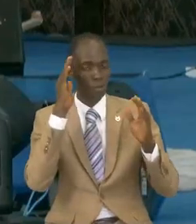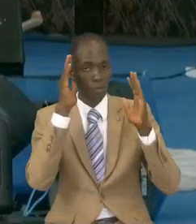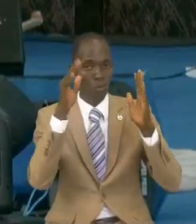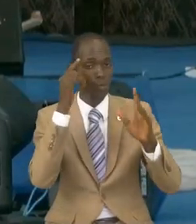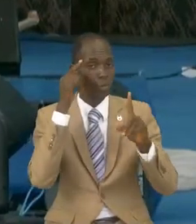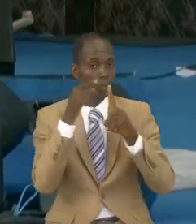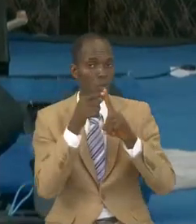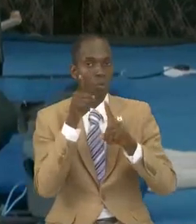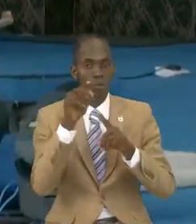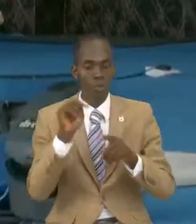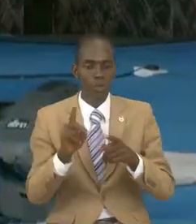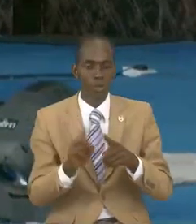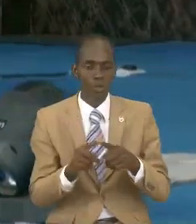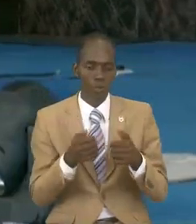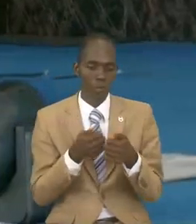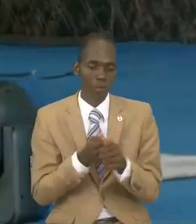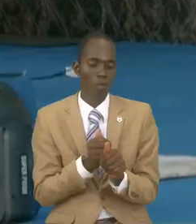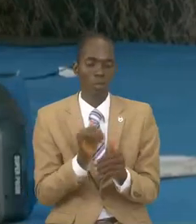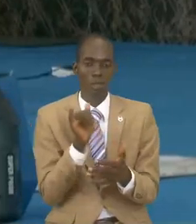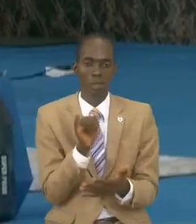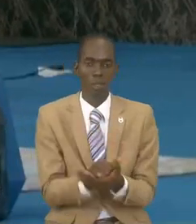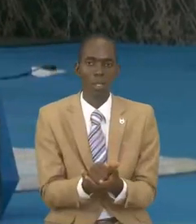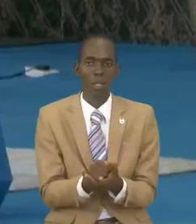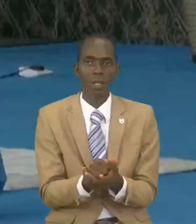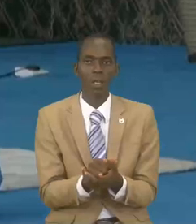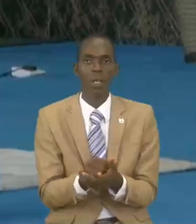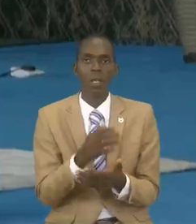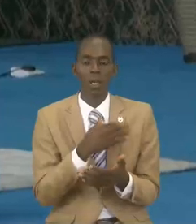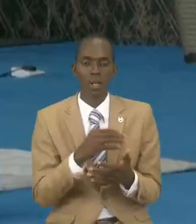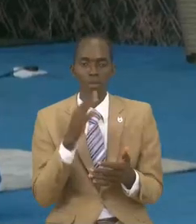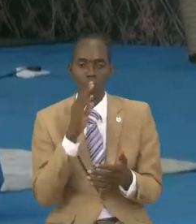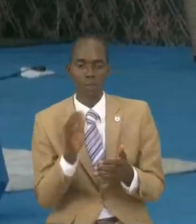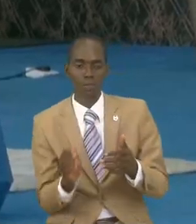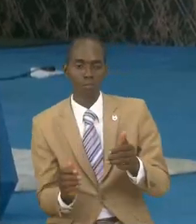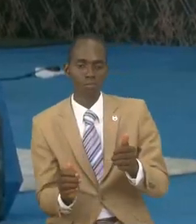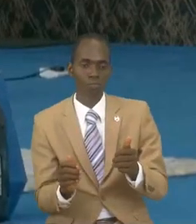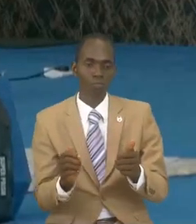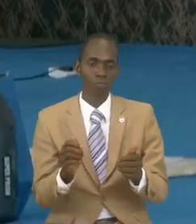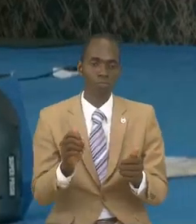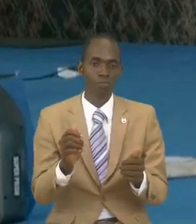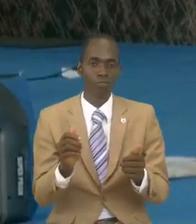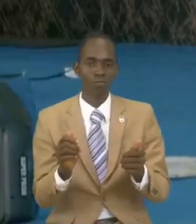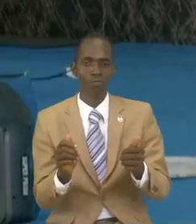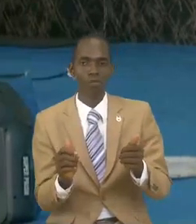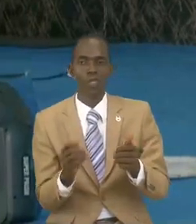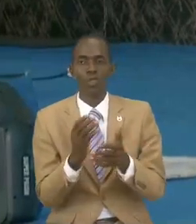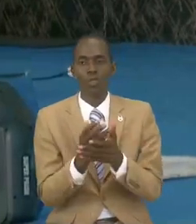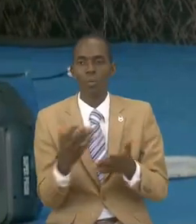alors, vous devez rester et contrôler